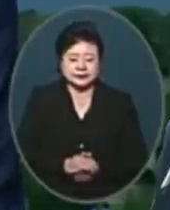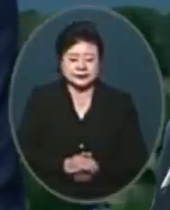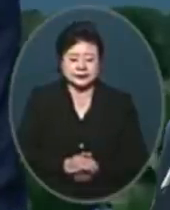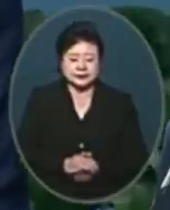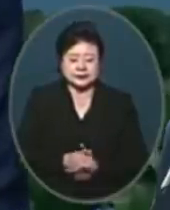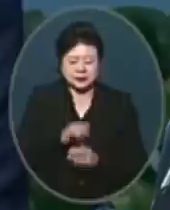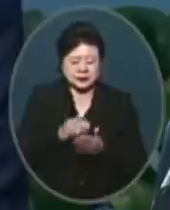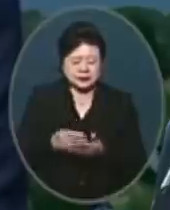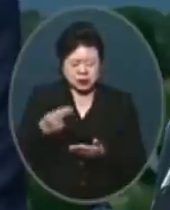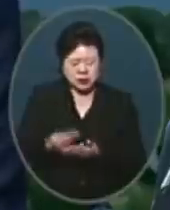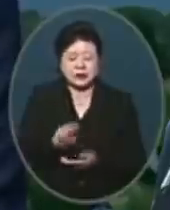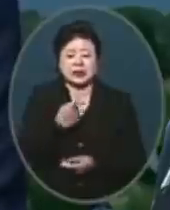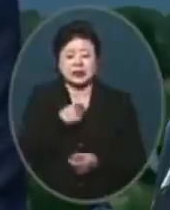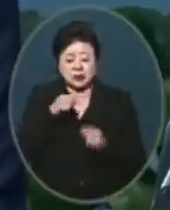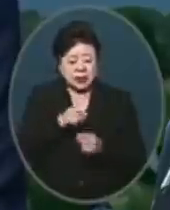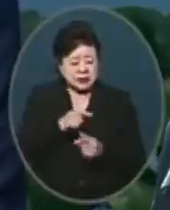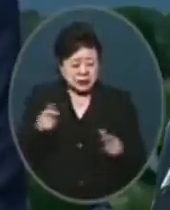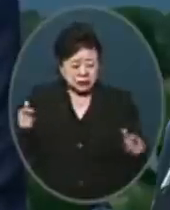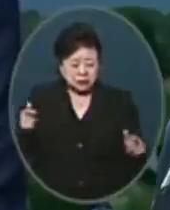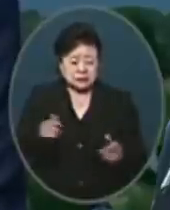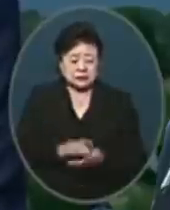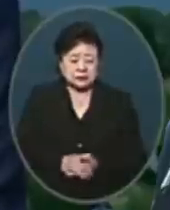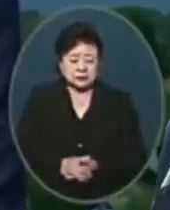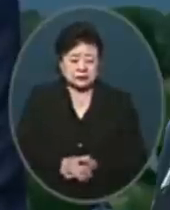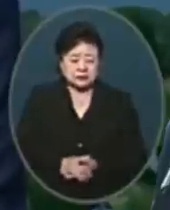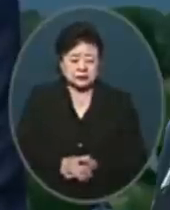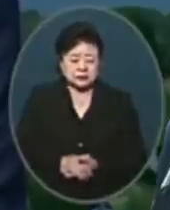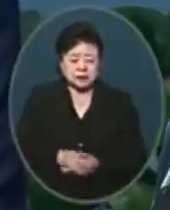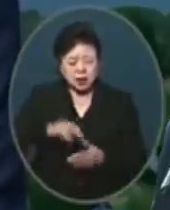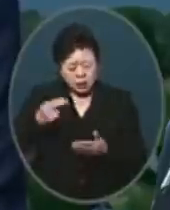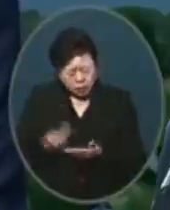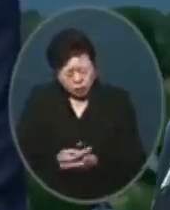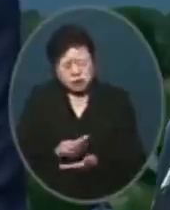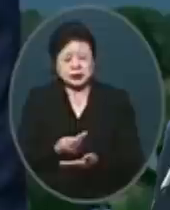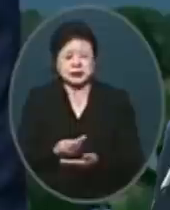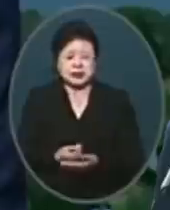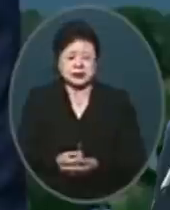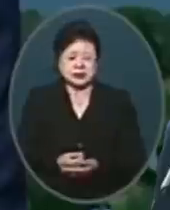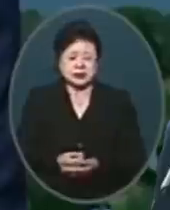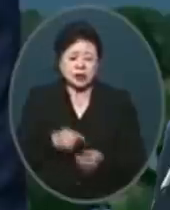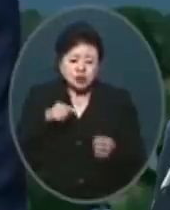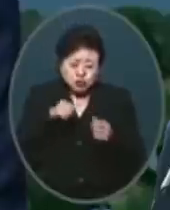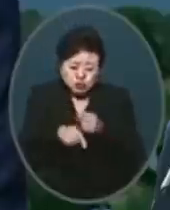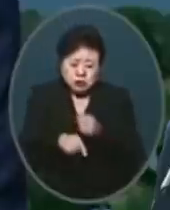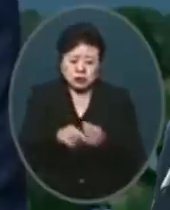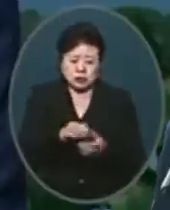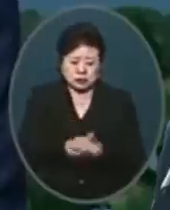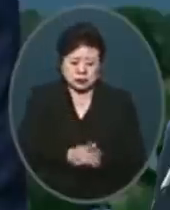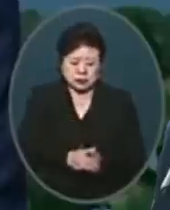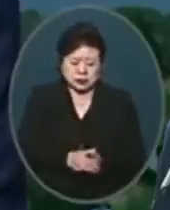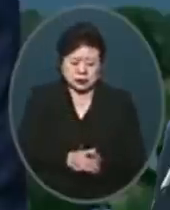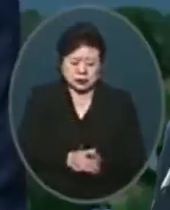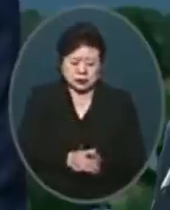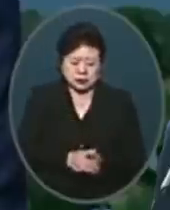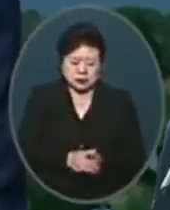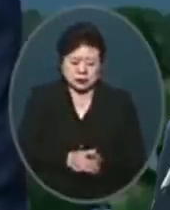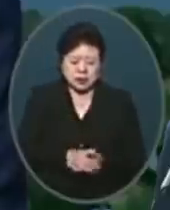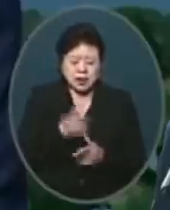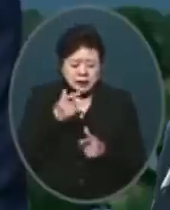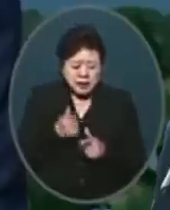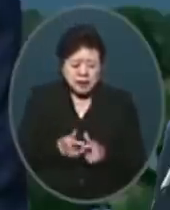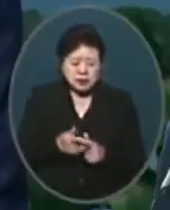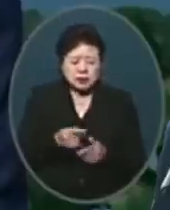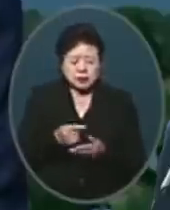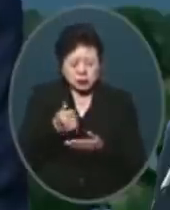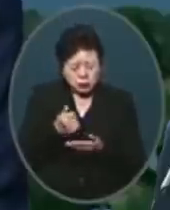성경에 보면 거꾸로 때림을 당하여도 망하지 않는다. 거꾸로 때린다는 것은 죽이는 것을 말하는 것입니다.